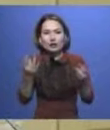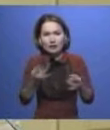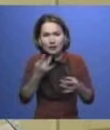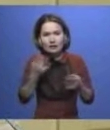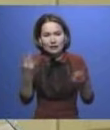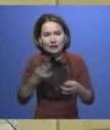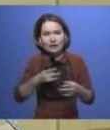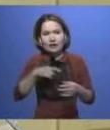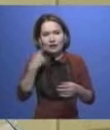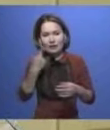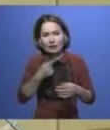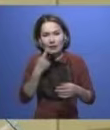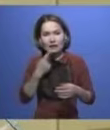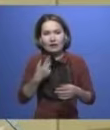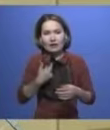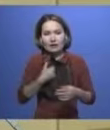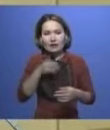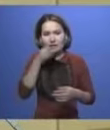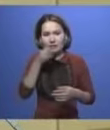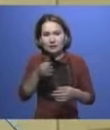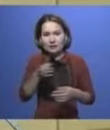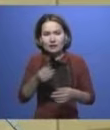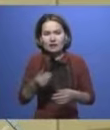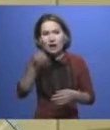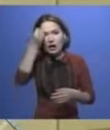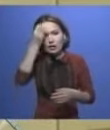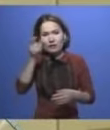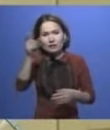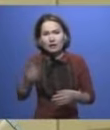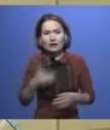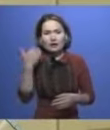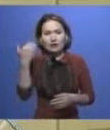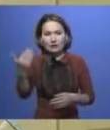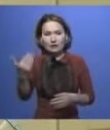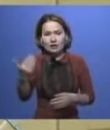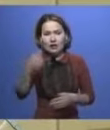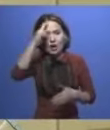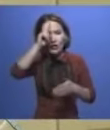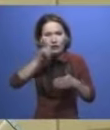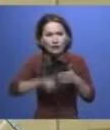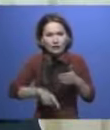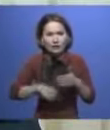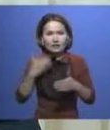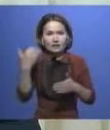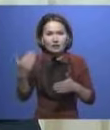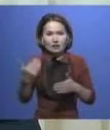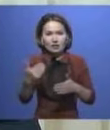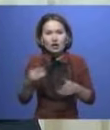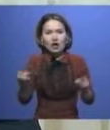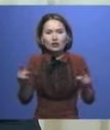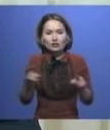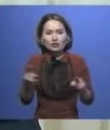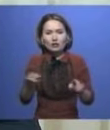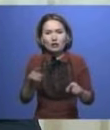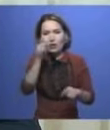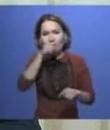эти, я бы сказал, далеко идущие взгляды и его уверенность, что именно в прошлом году